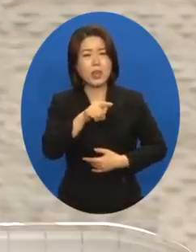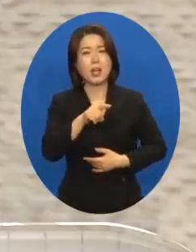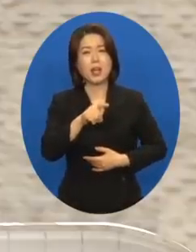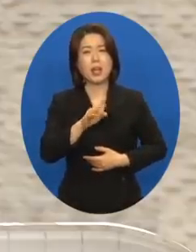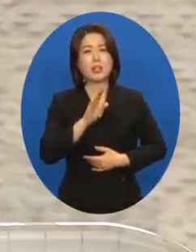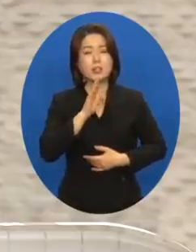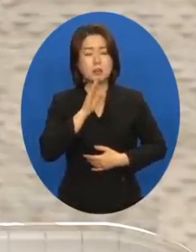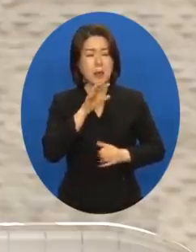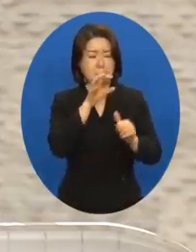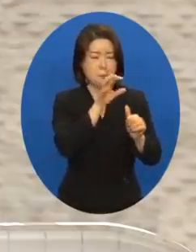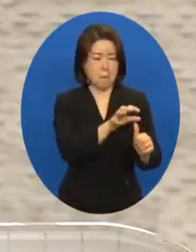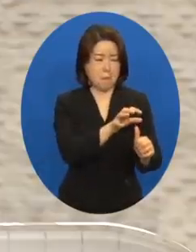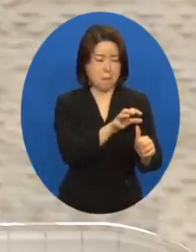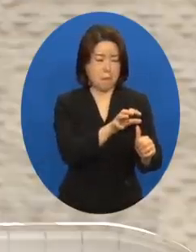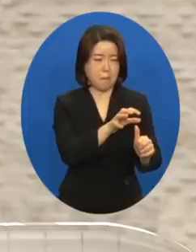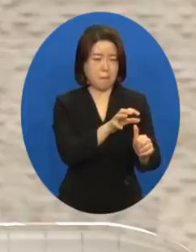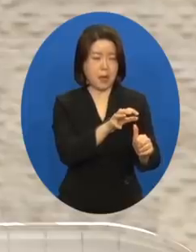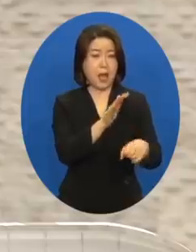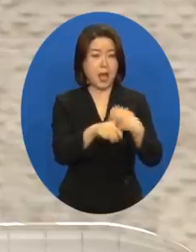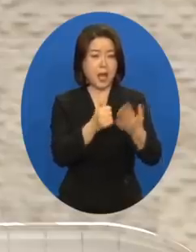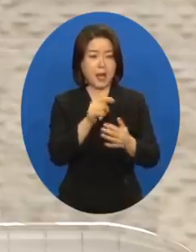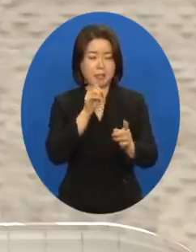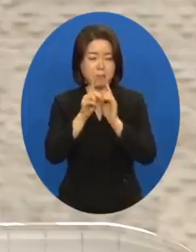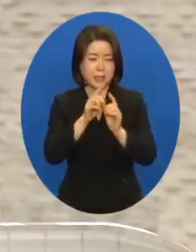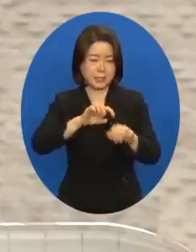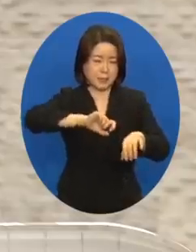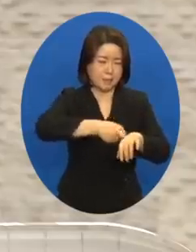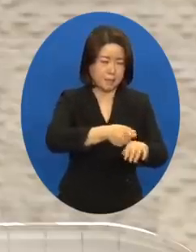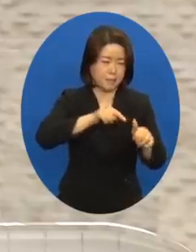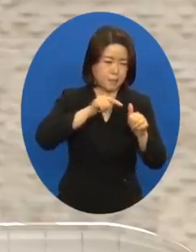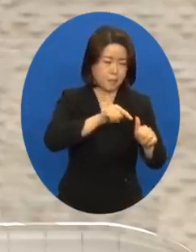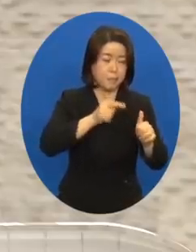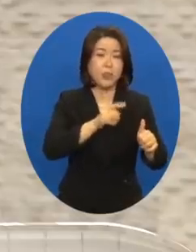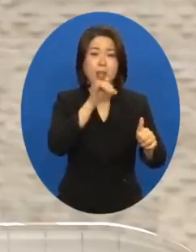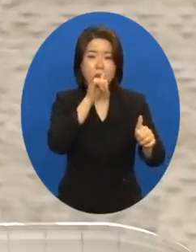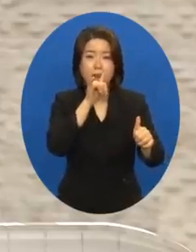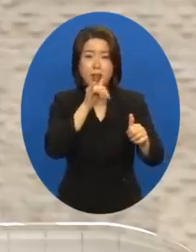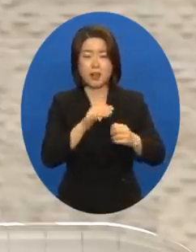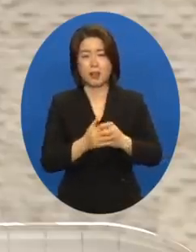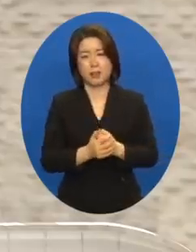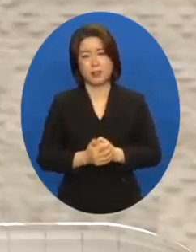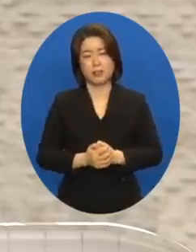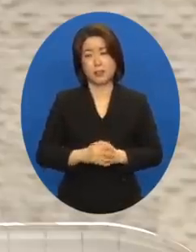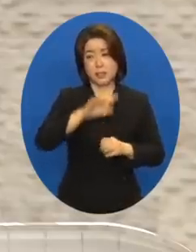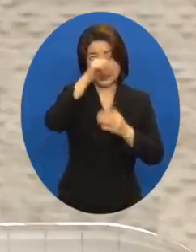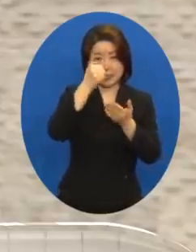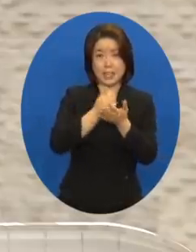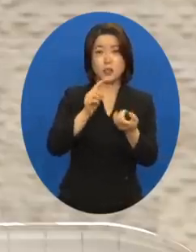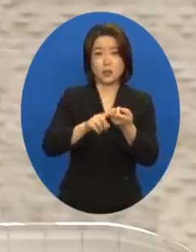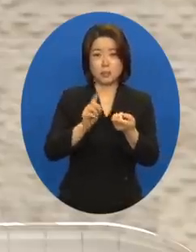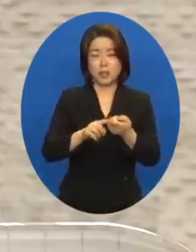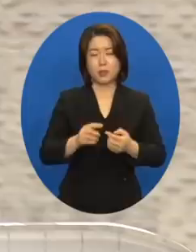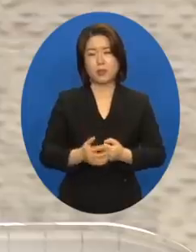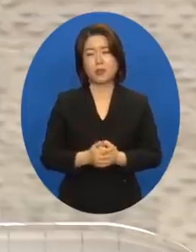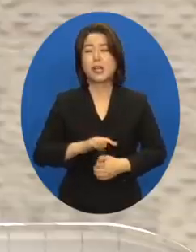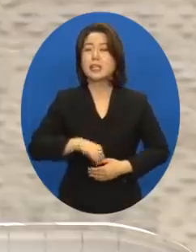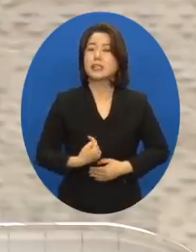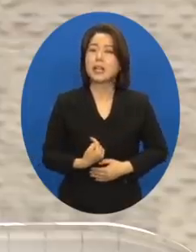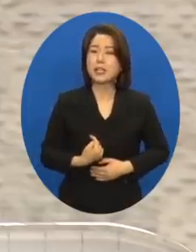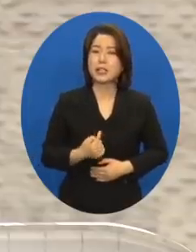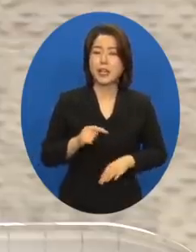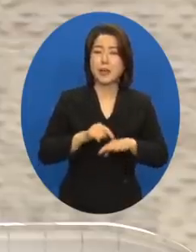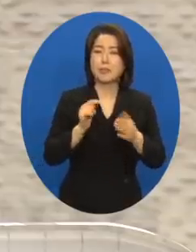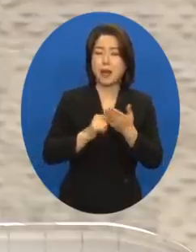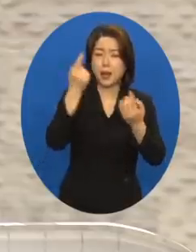억압적 으로 너에게 하나님의 말씀을 강요했던 장로님은 장로님 대로 자기 자신의